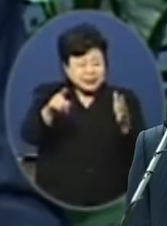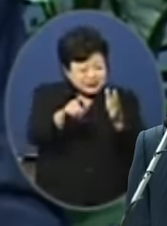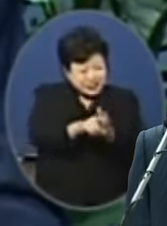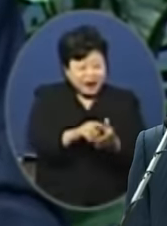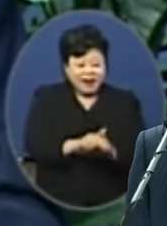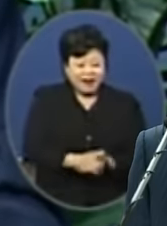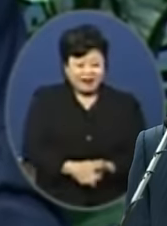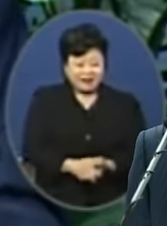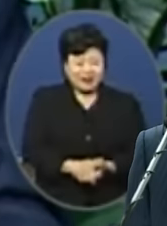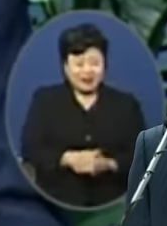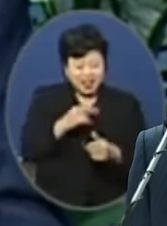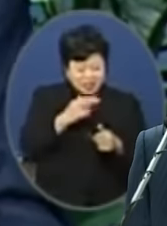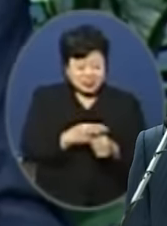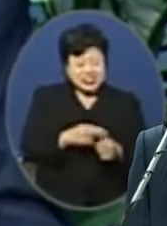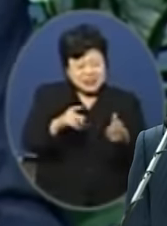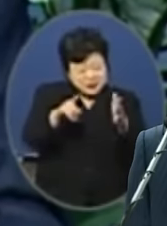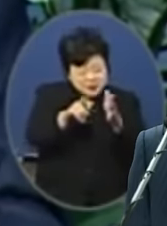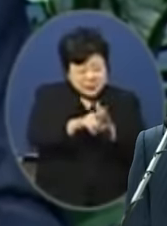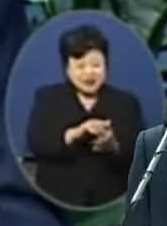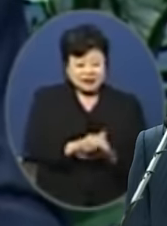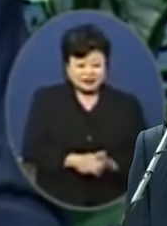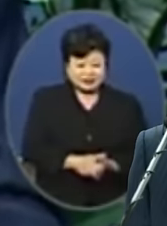믿는다, 선생님을 믿는다,